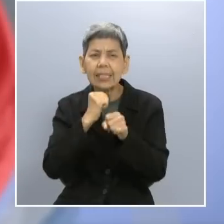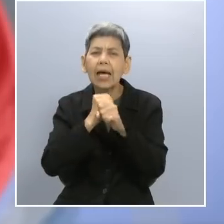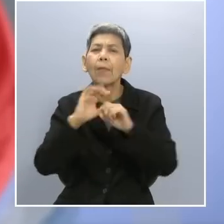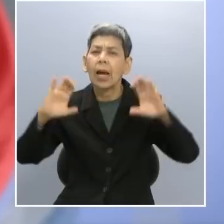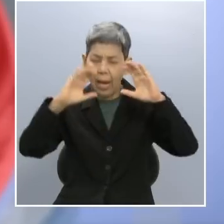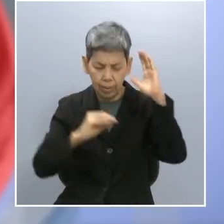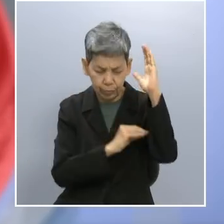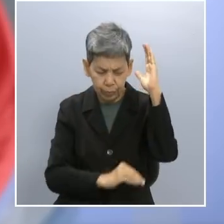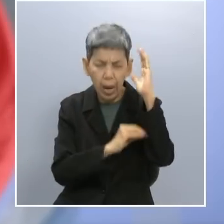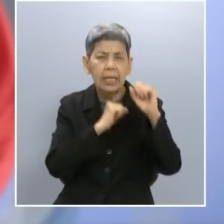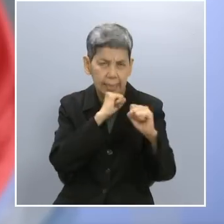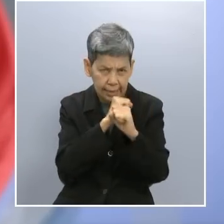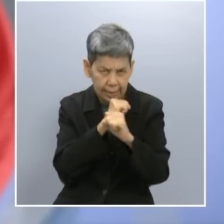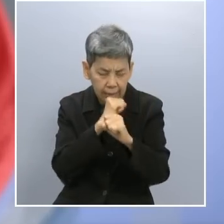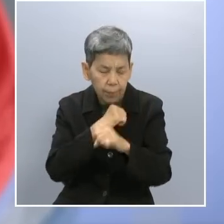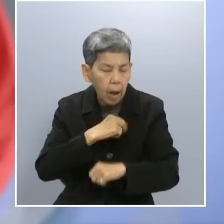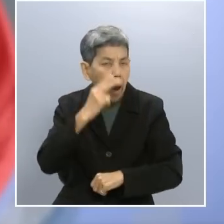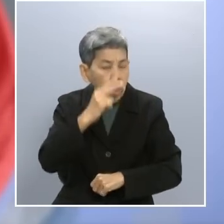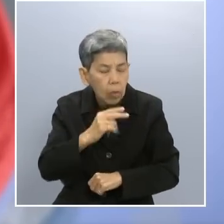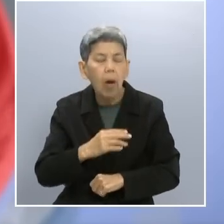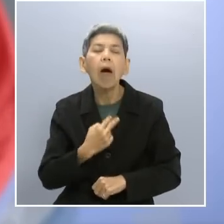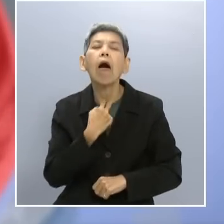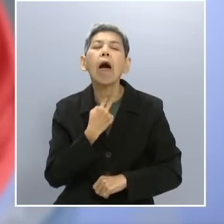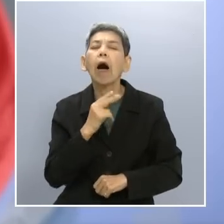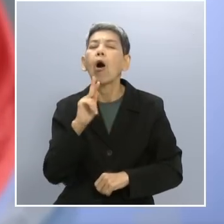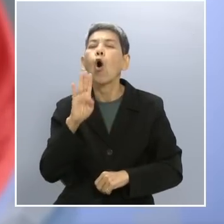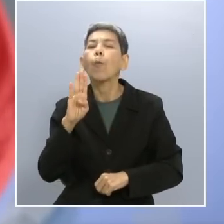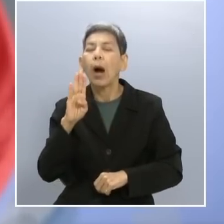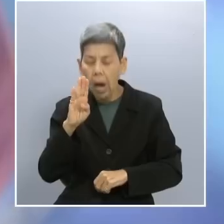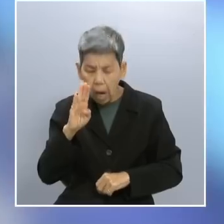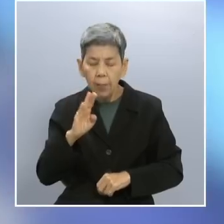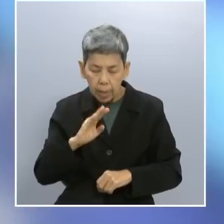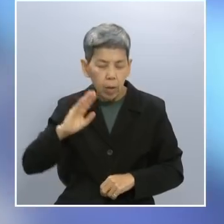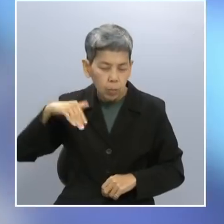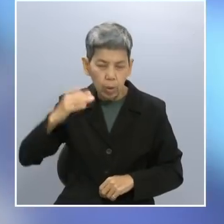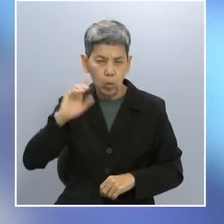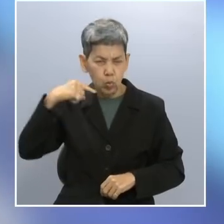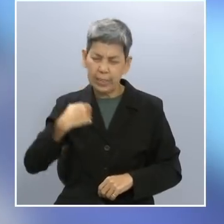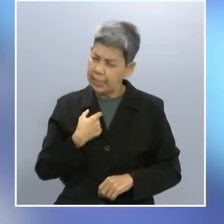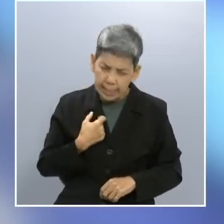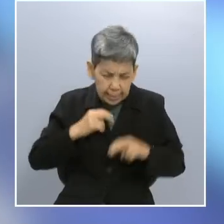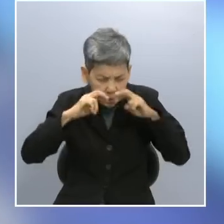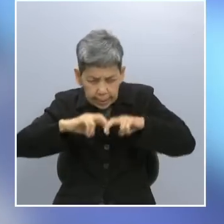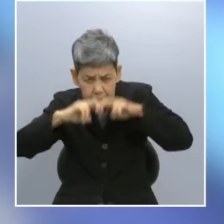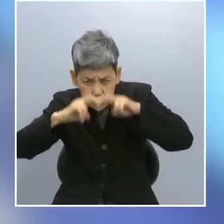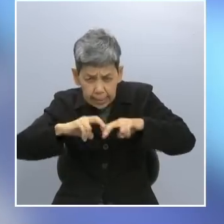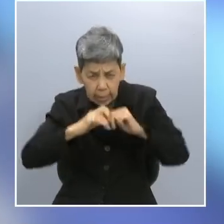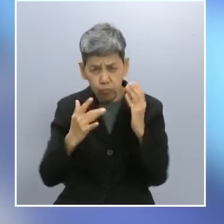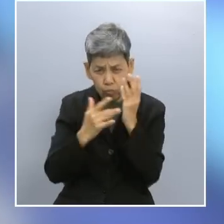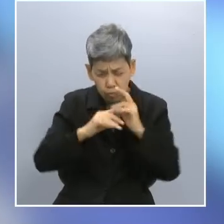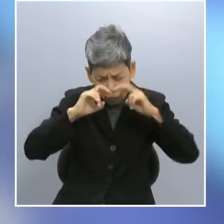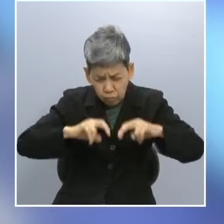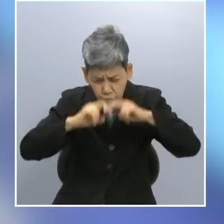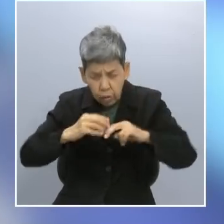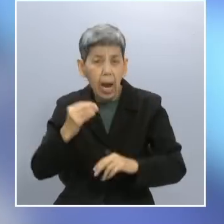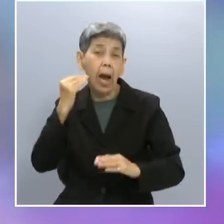3จังหวัดชายแดนใต้จากกบอ๊บๆนะครับจากนั้นเป็นต้นมาครับคุณเอเนี่ยพยายามหาข้อมูลทั้งทางโซเชียลนะฮะแล้วก็